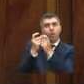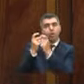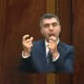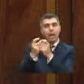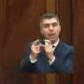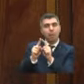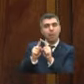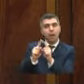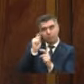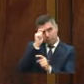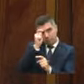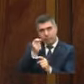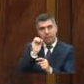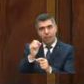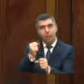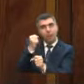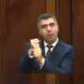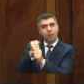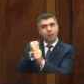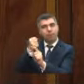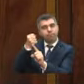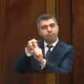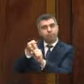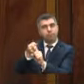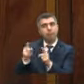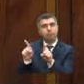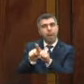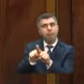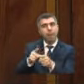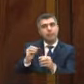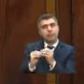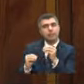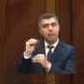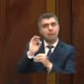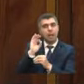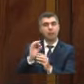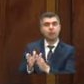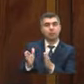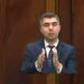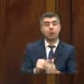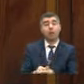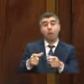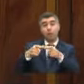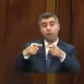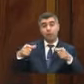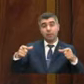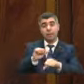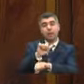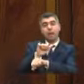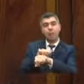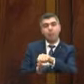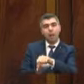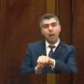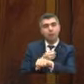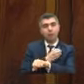الوطنيه ديالهم واللي هما الان يشتغلون للوفاء بها. رابعا توسيع التغطيه الاجتماعيه الاساسيه اللي هو